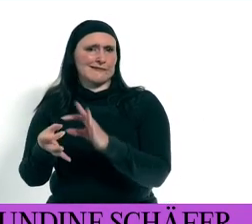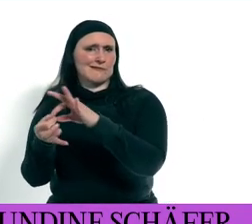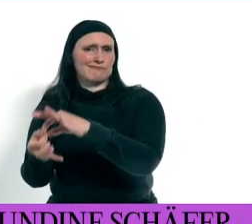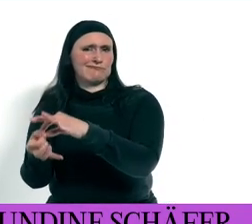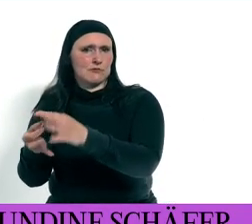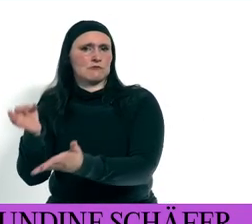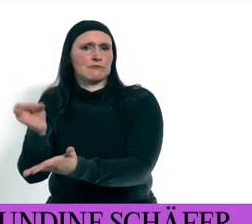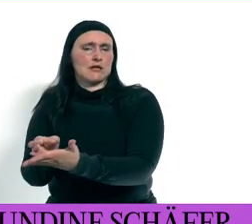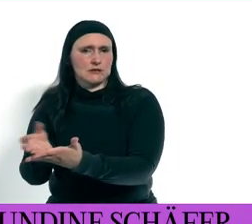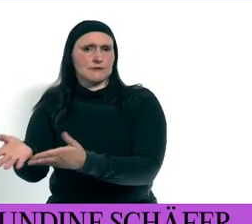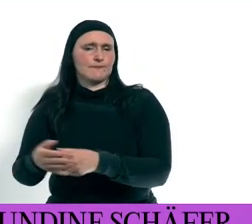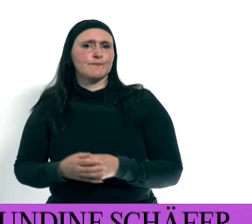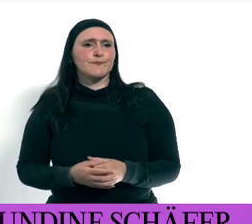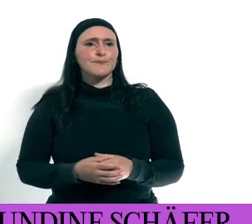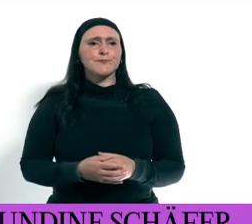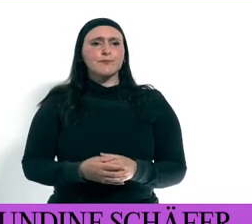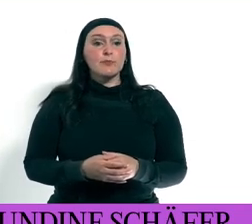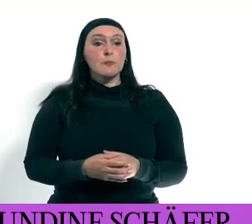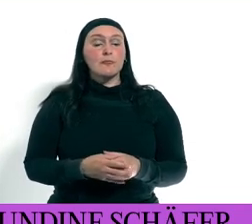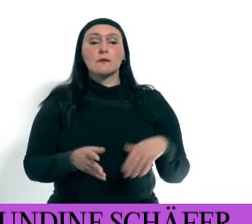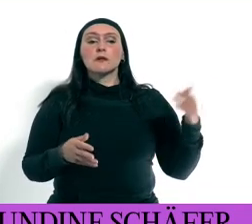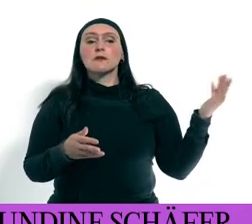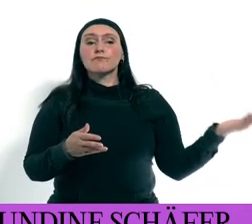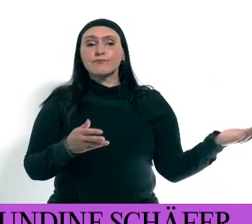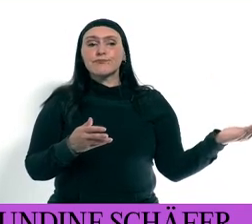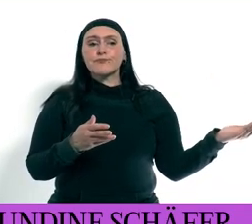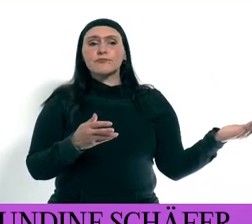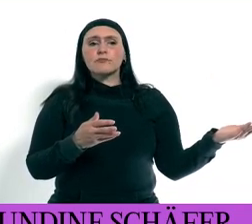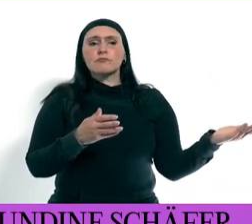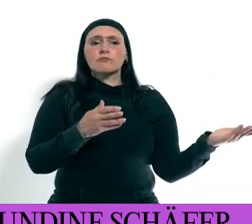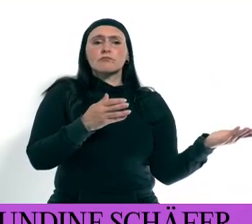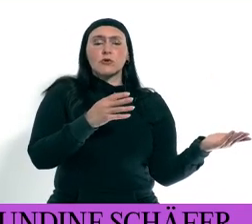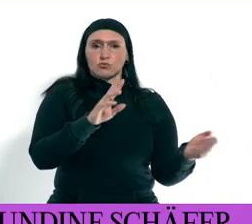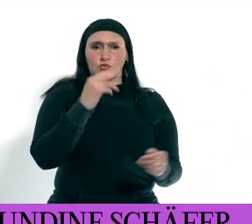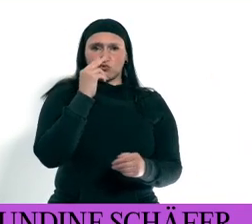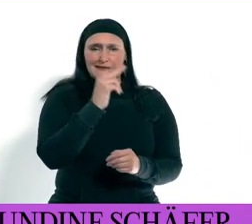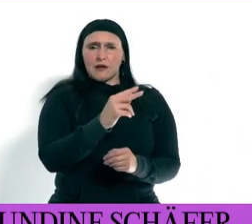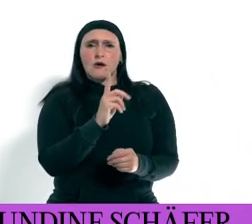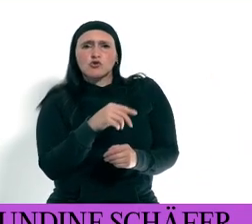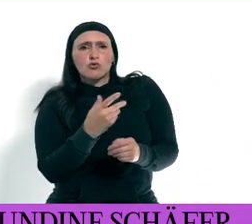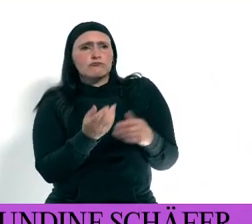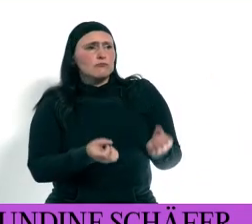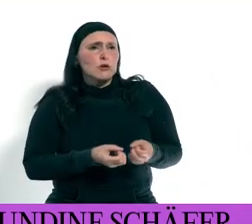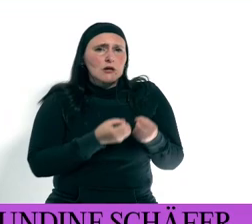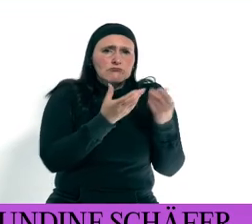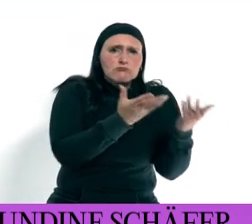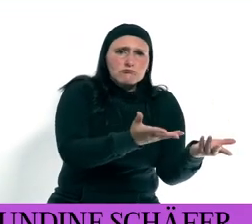Seen it many times over the years, but also all the outputs that you do, because you're very active on social